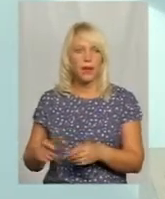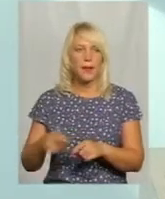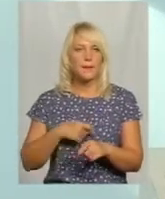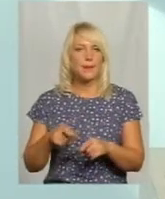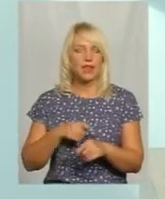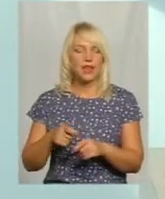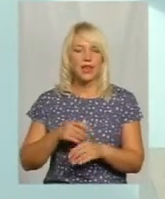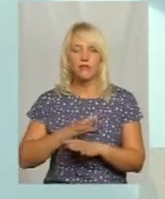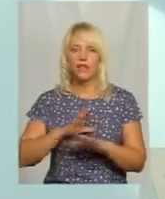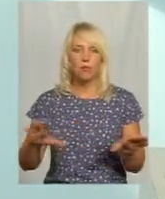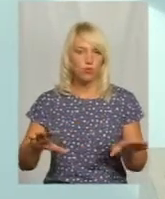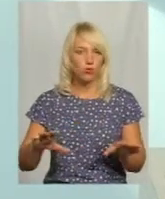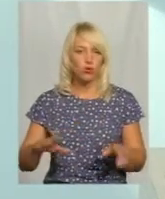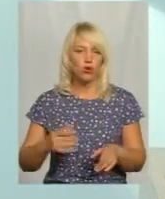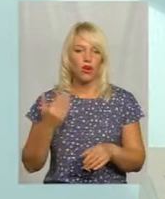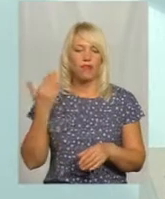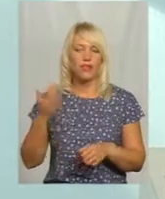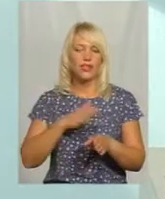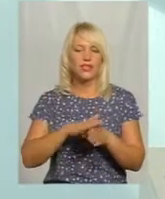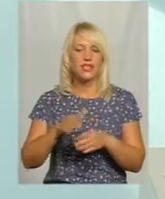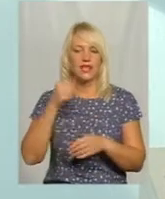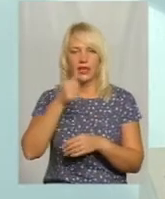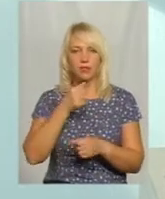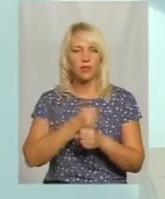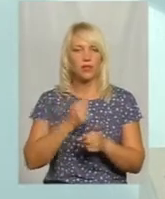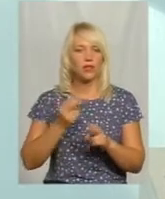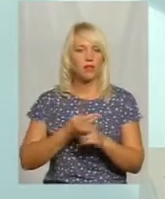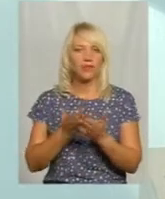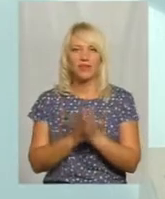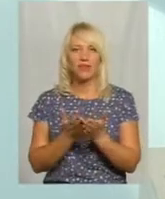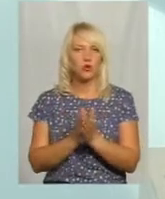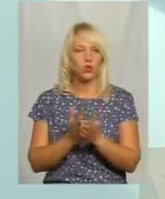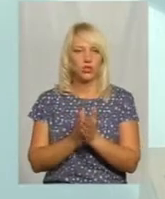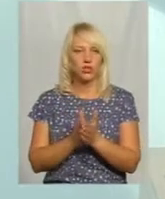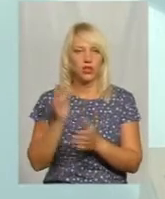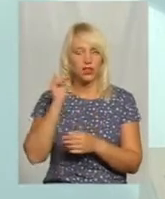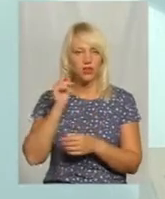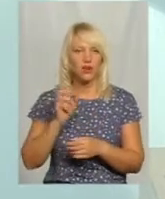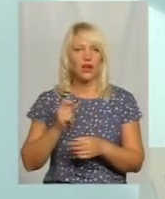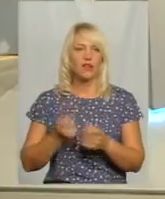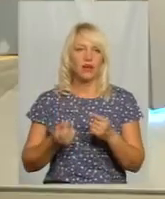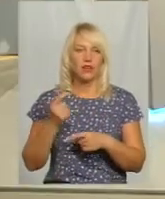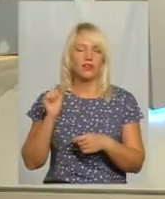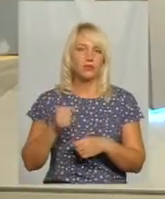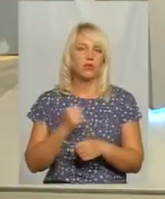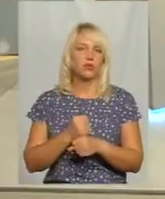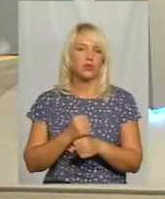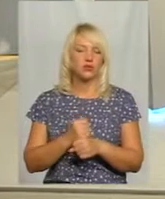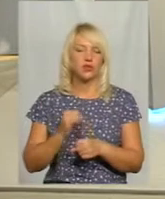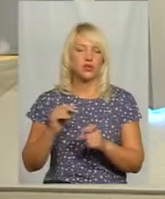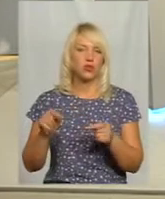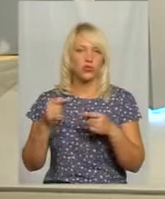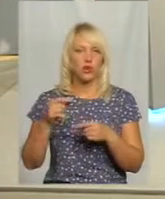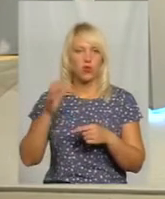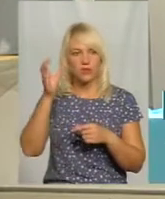Матеріалів не було. Вони цілий рік працювали без підручників. Виявляється, бачите, і без підручників можна організовувати